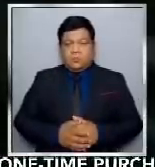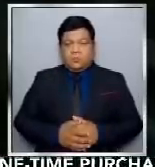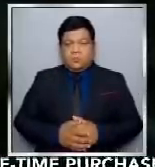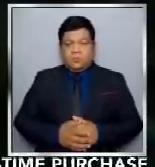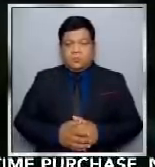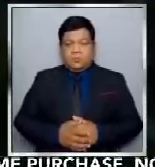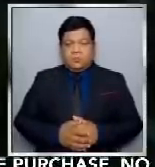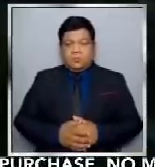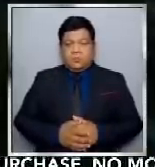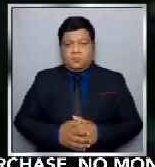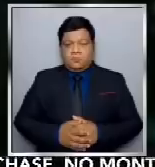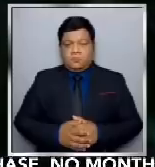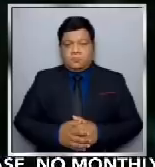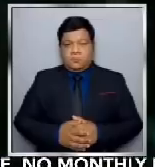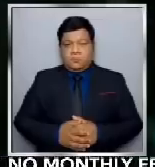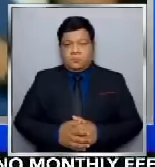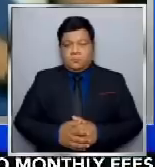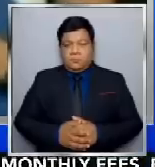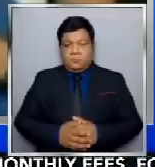2022. Dapat totoo.